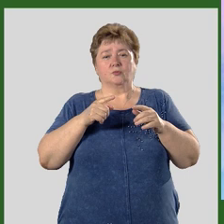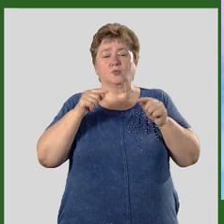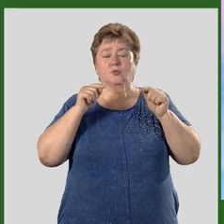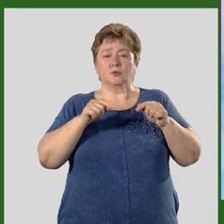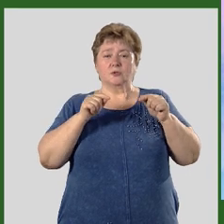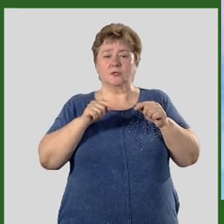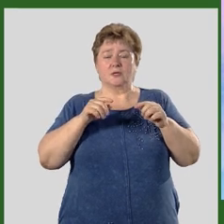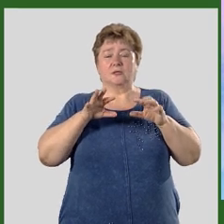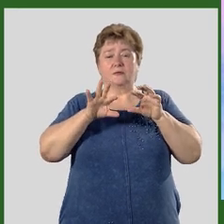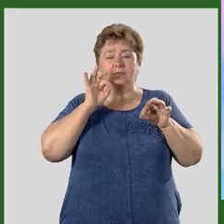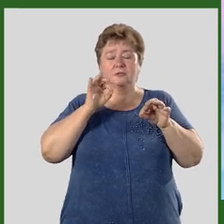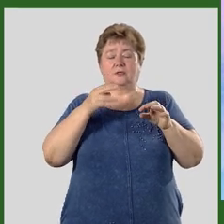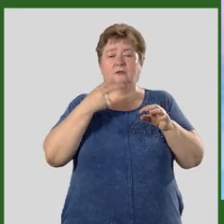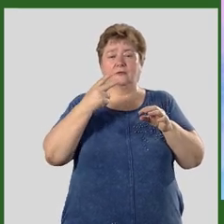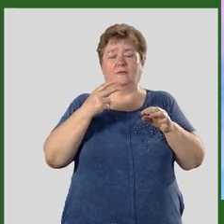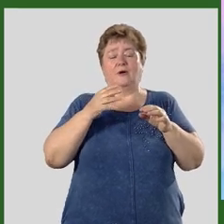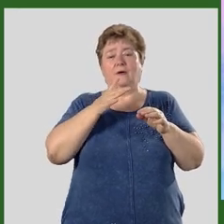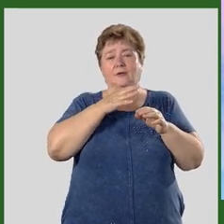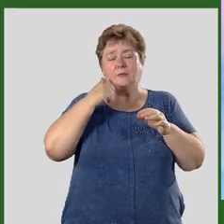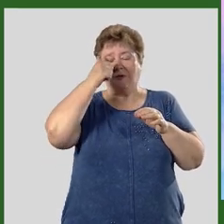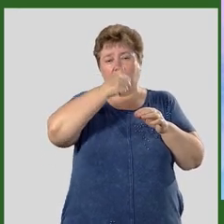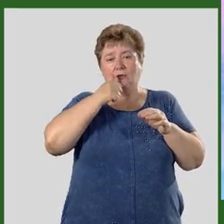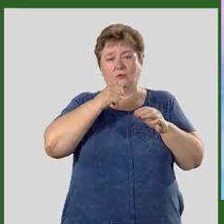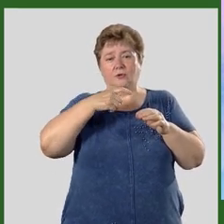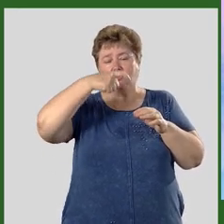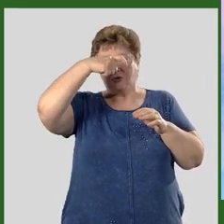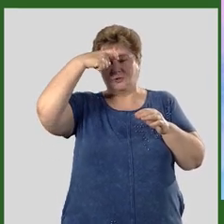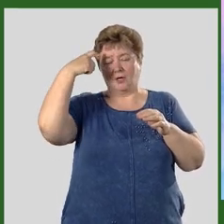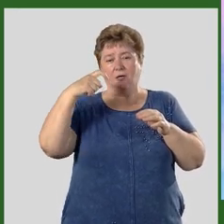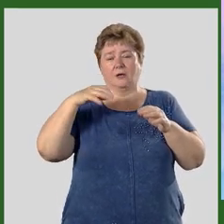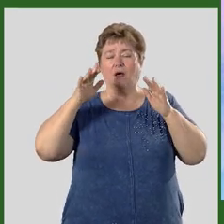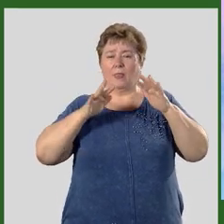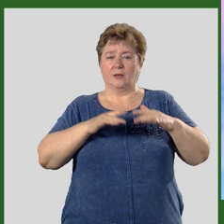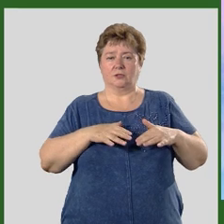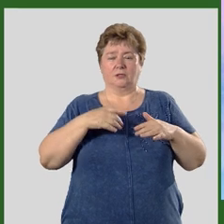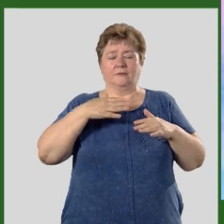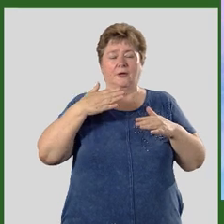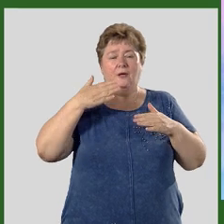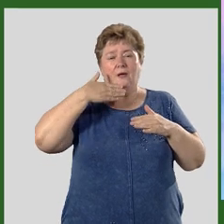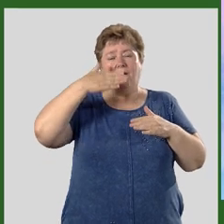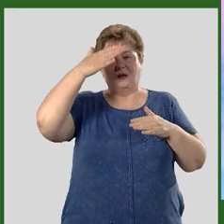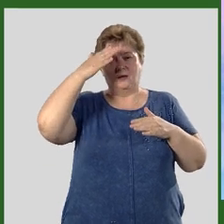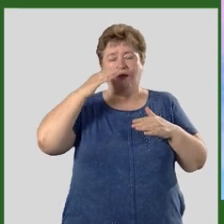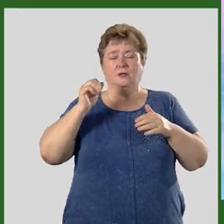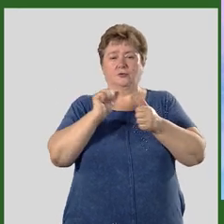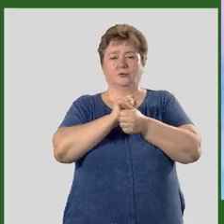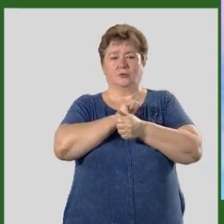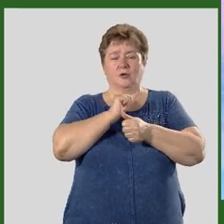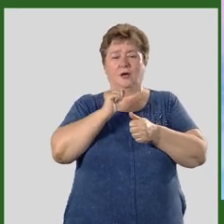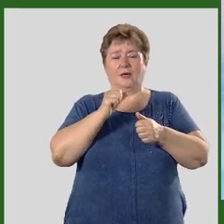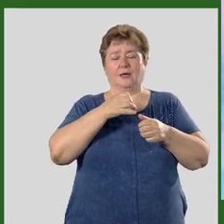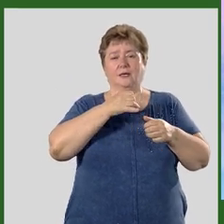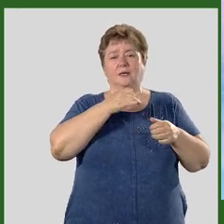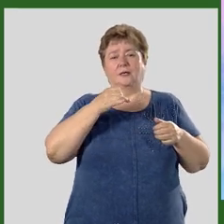здесь выделяют два сезона года – жаркое и дождливое лето, сухая